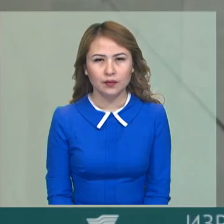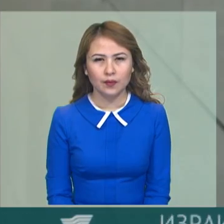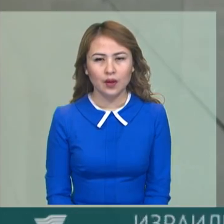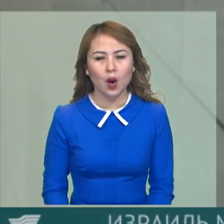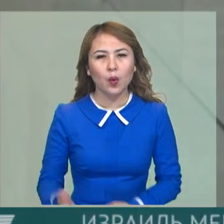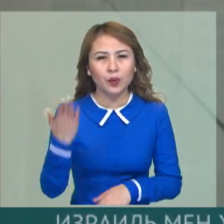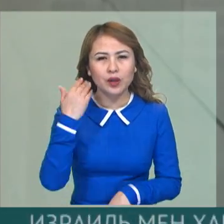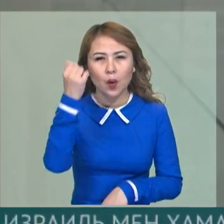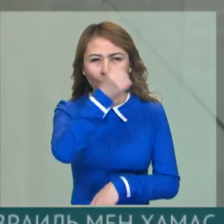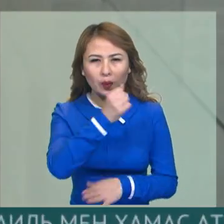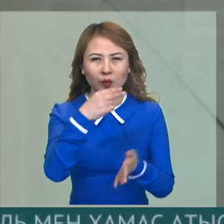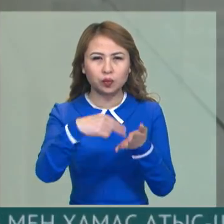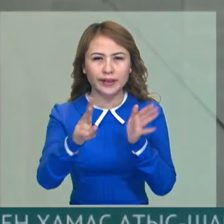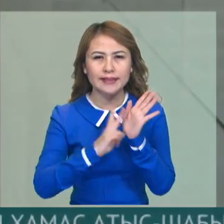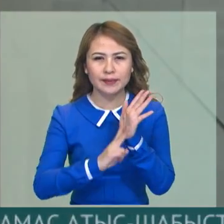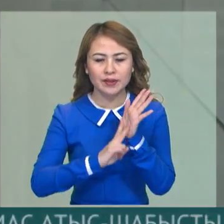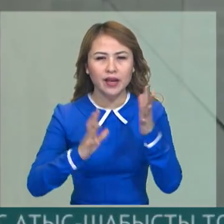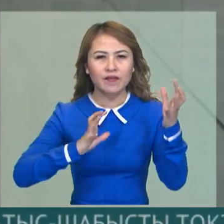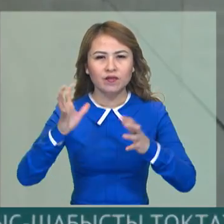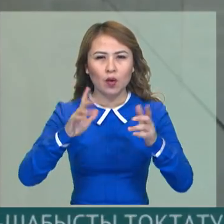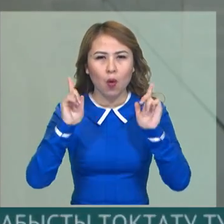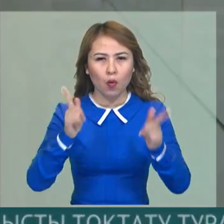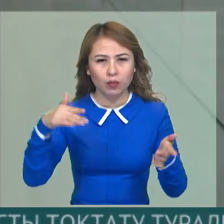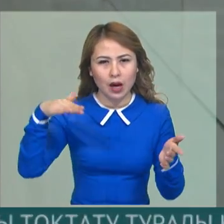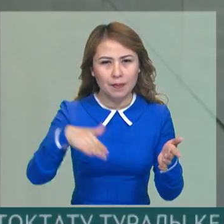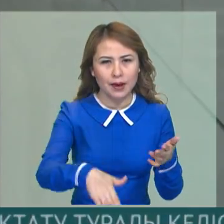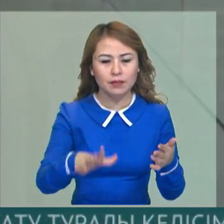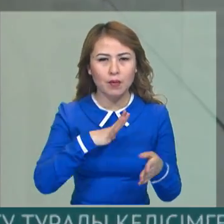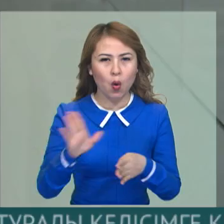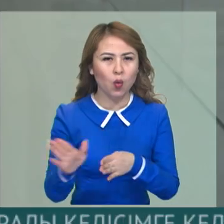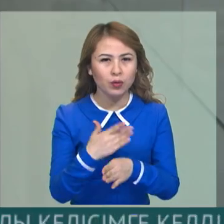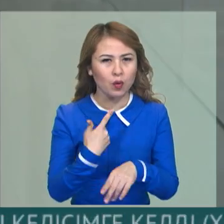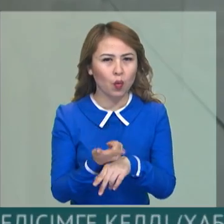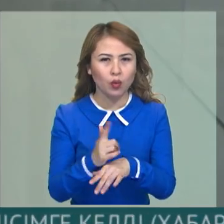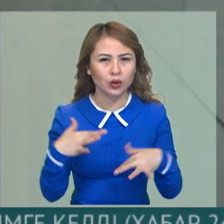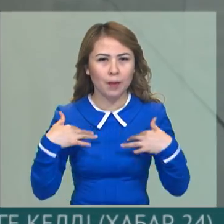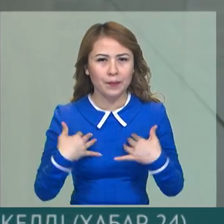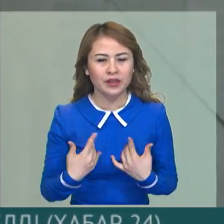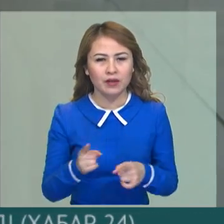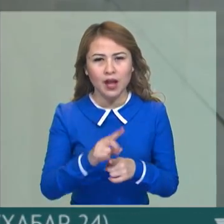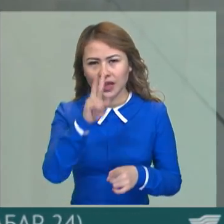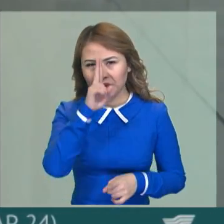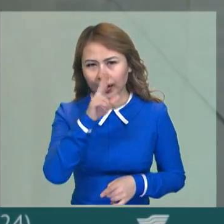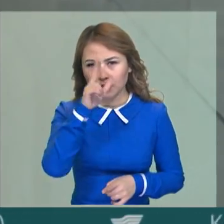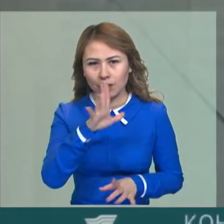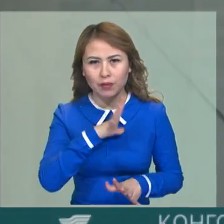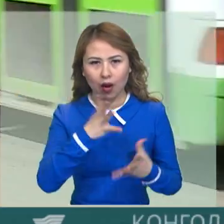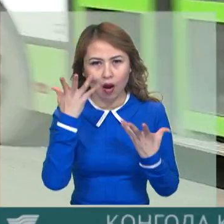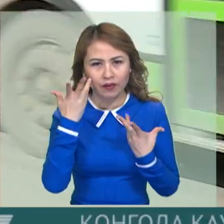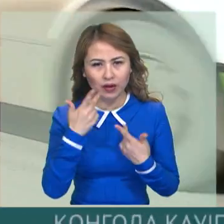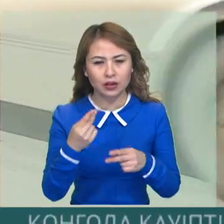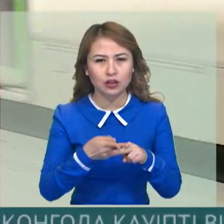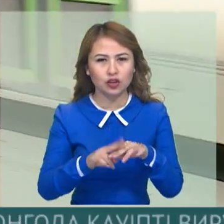Өткен жылы сатып алынған 70 автобустың мобильді пандусының алынып тасталғаны өкінішті. 2 ай ғана қызықтап үлгердік. Тасымалдаушы